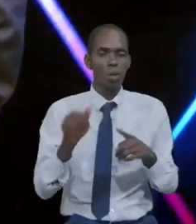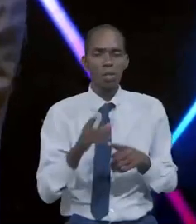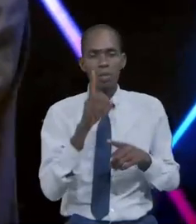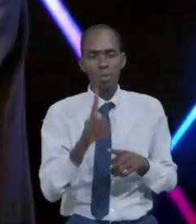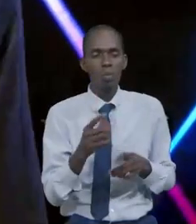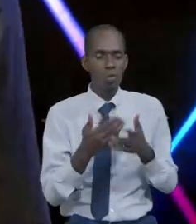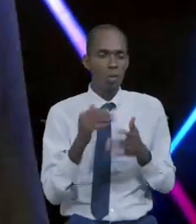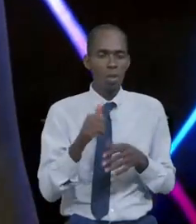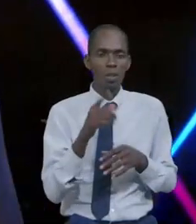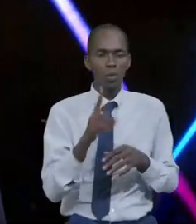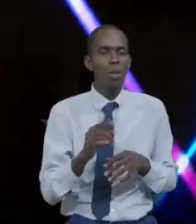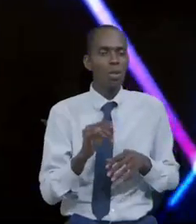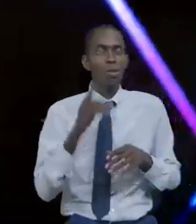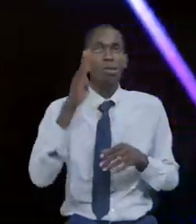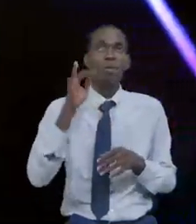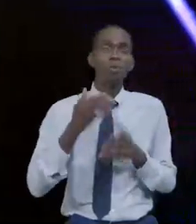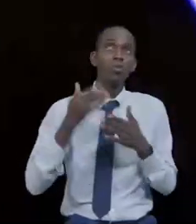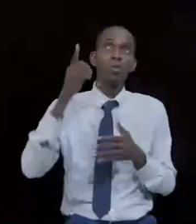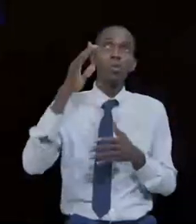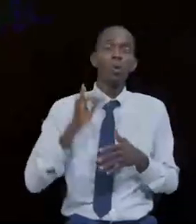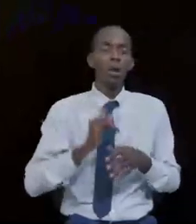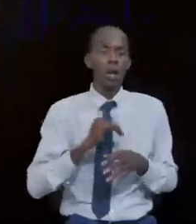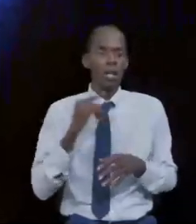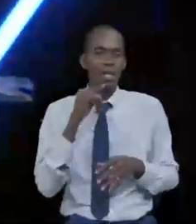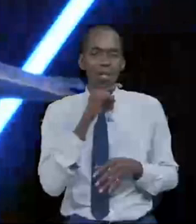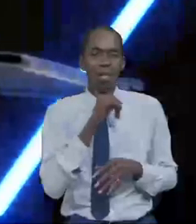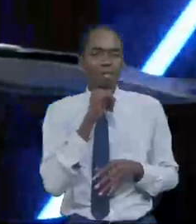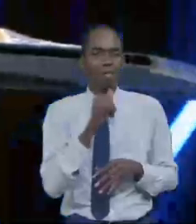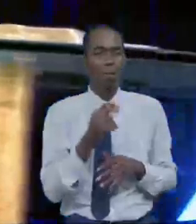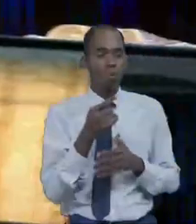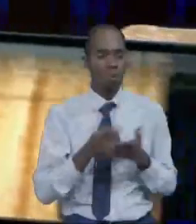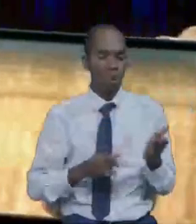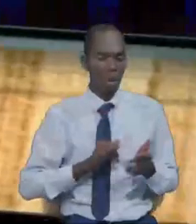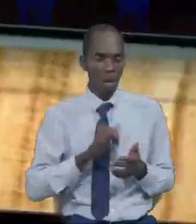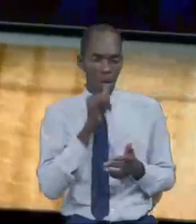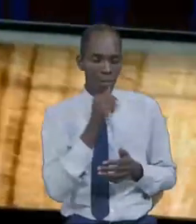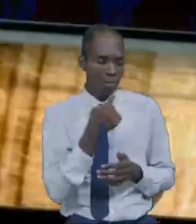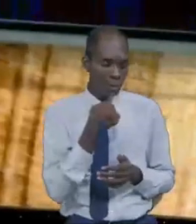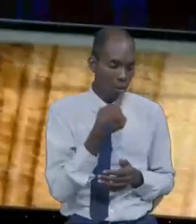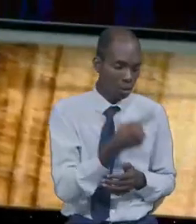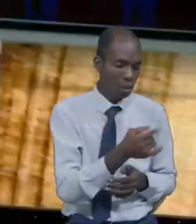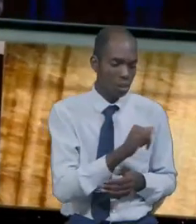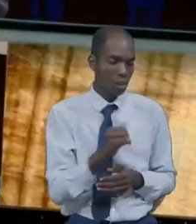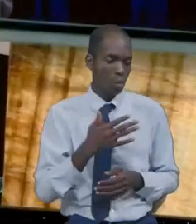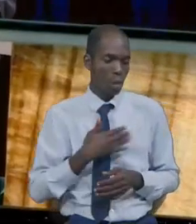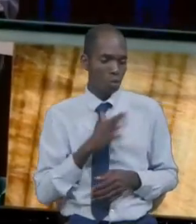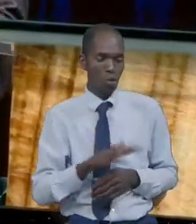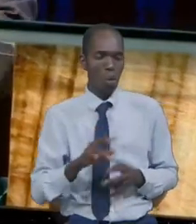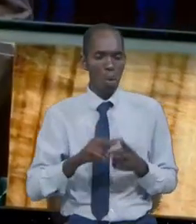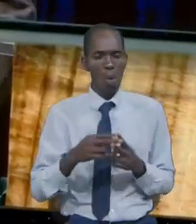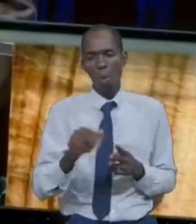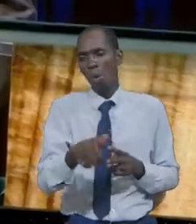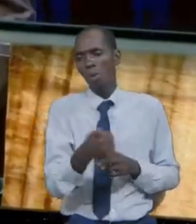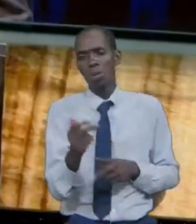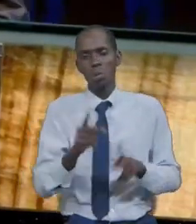ne mens pas. Ce que je dis aux enfants, mes enfants, ou aux enfants de quelqu'un devant